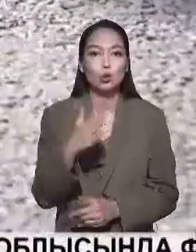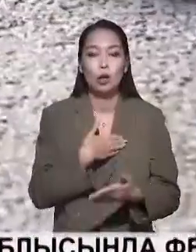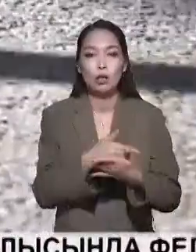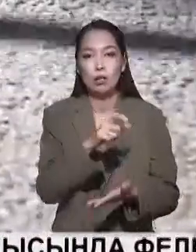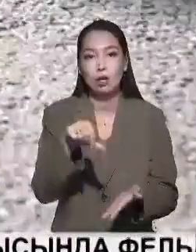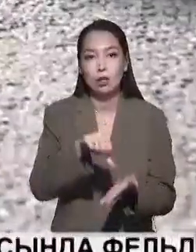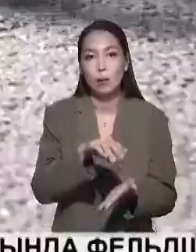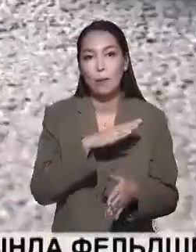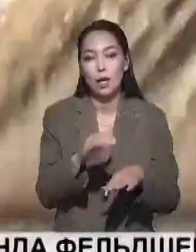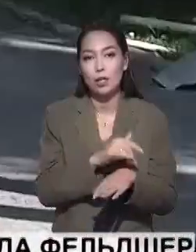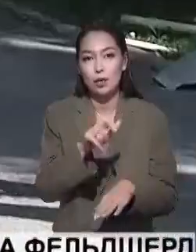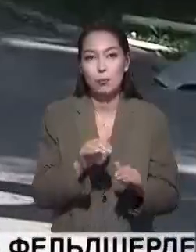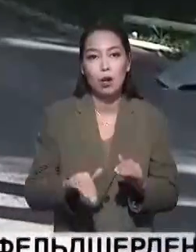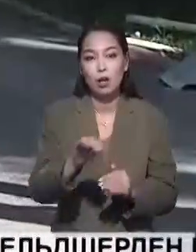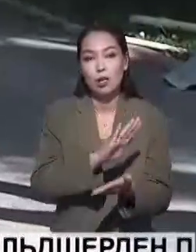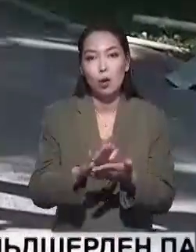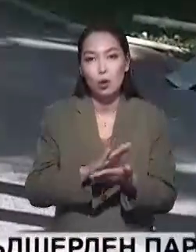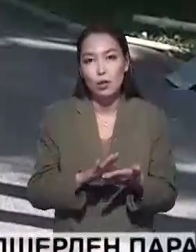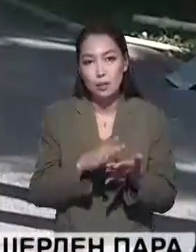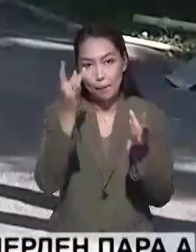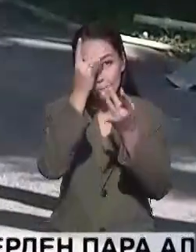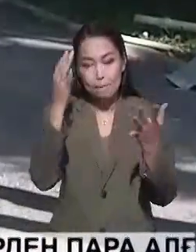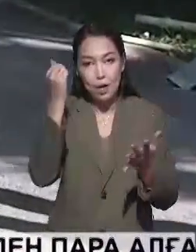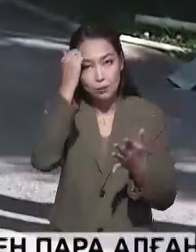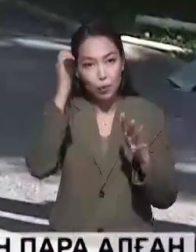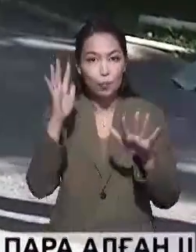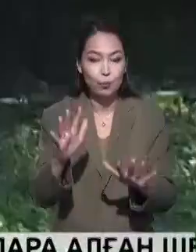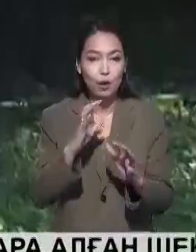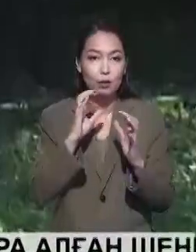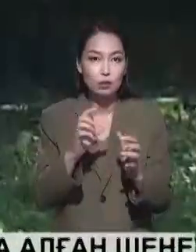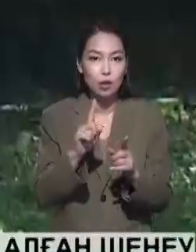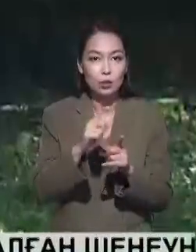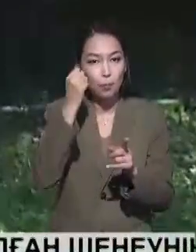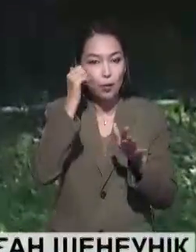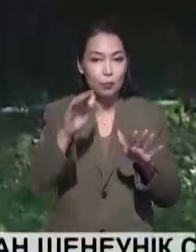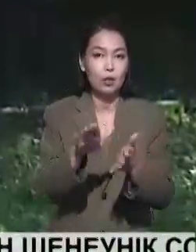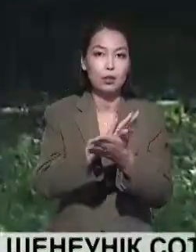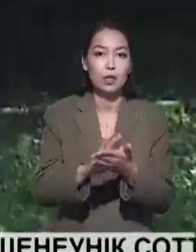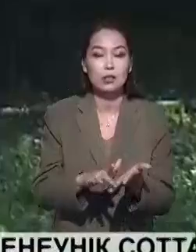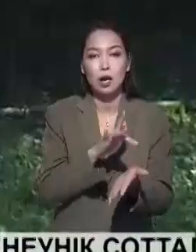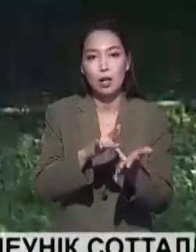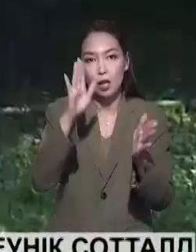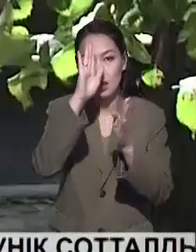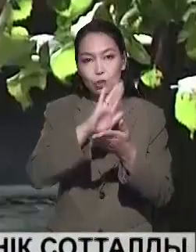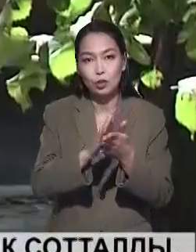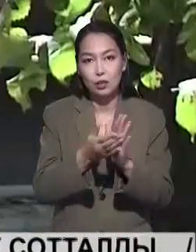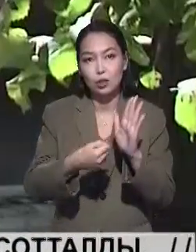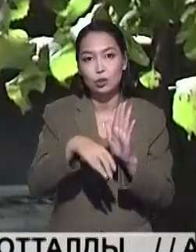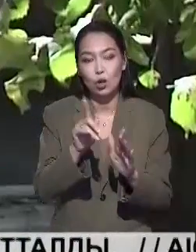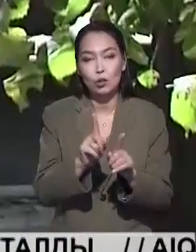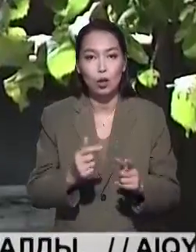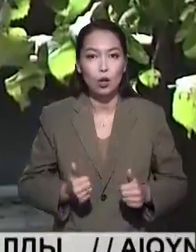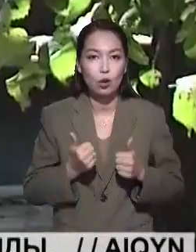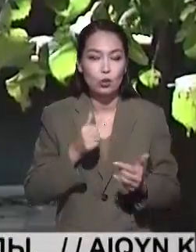өтті. Еріктілер айналаны қоқыстан тазартып, мәдени мұрамызды сақтап қалу жолында ескерткішті тазалап, қаланың экологиялық жағдайын жақсартуға